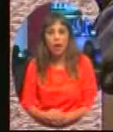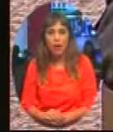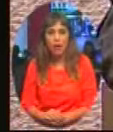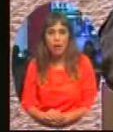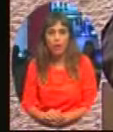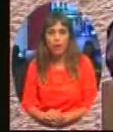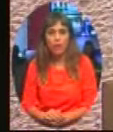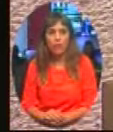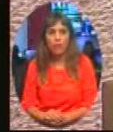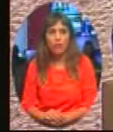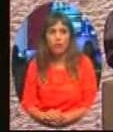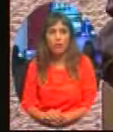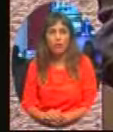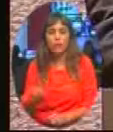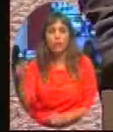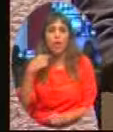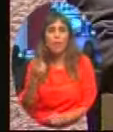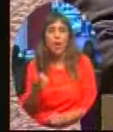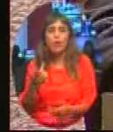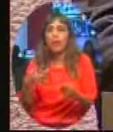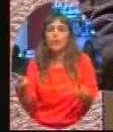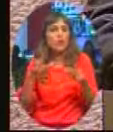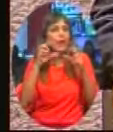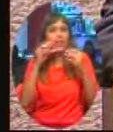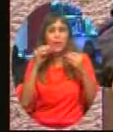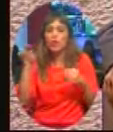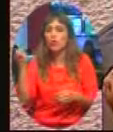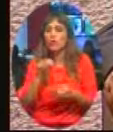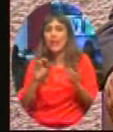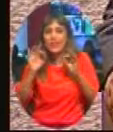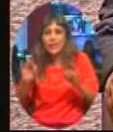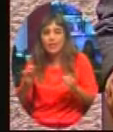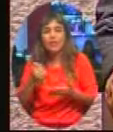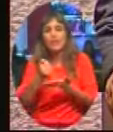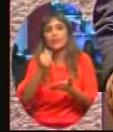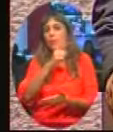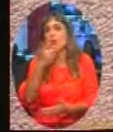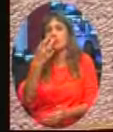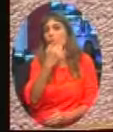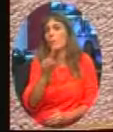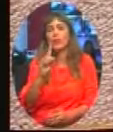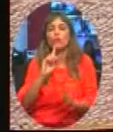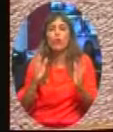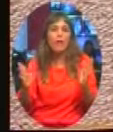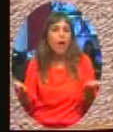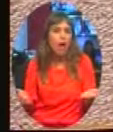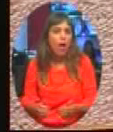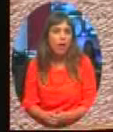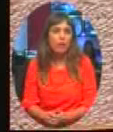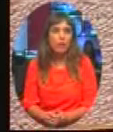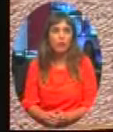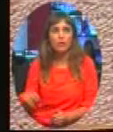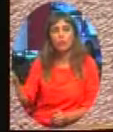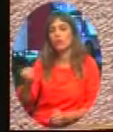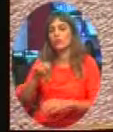אי אפשר להתעסק בדבר רציני עם תקציב של 130 מיליון שקל בשנה. תחום ההכשרה